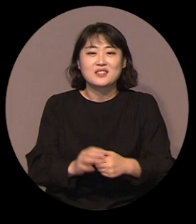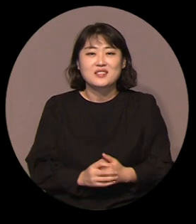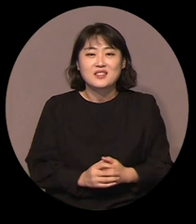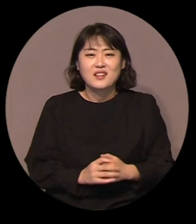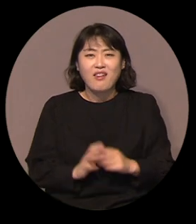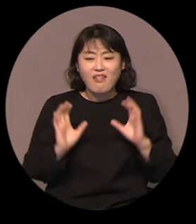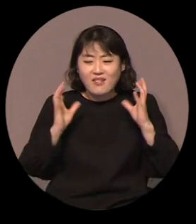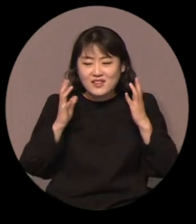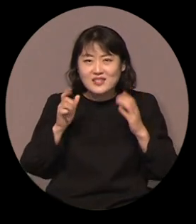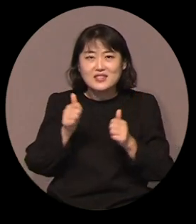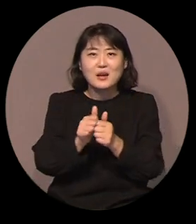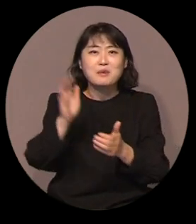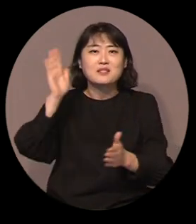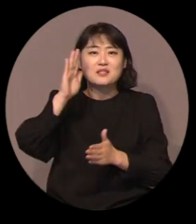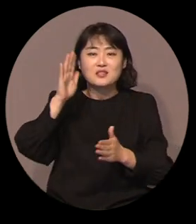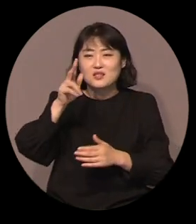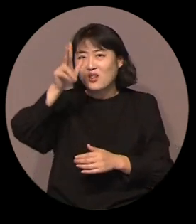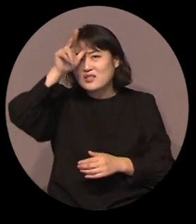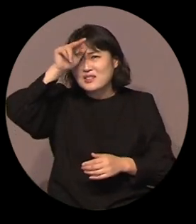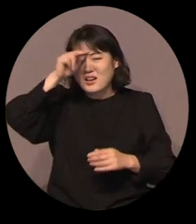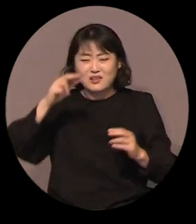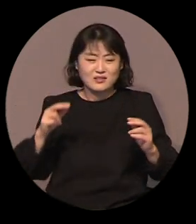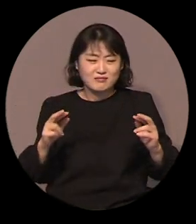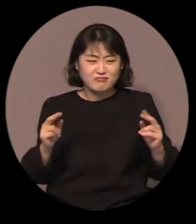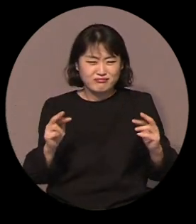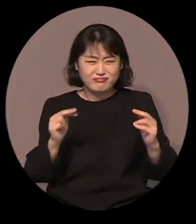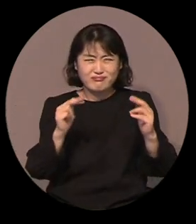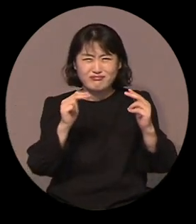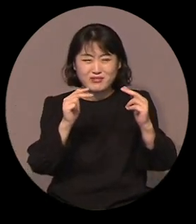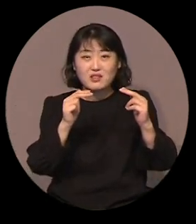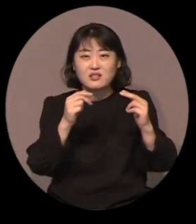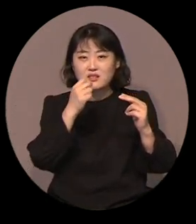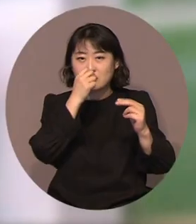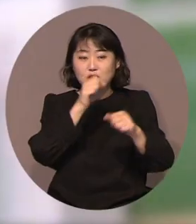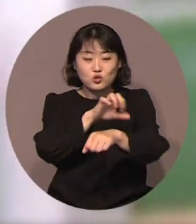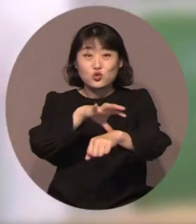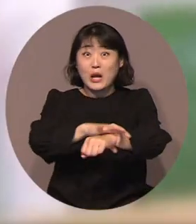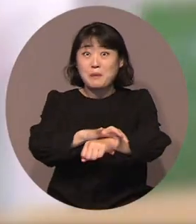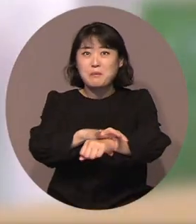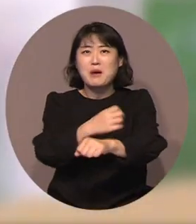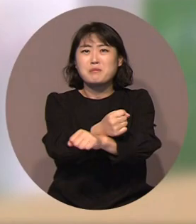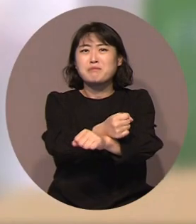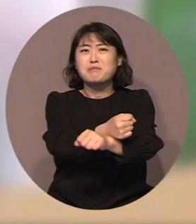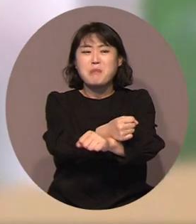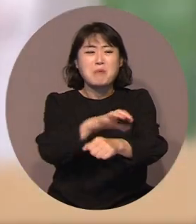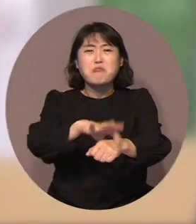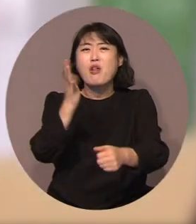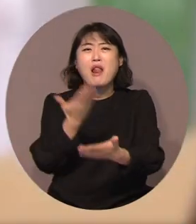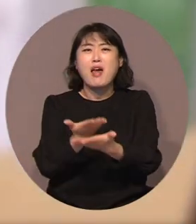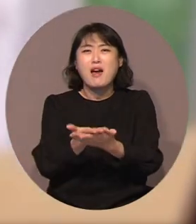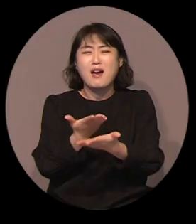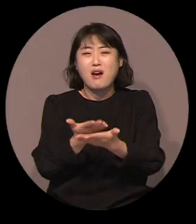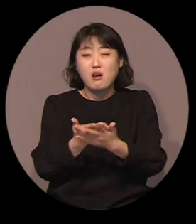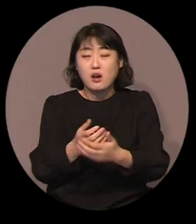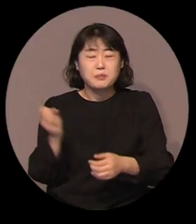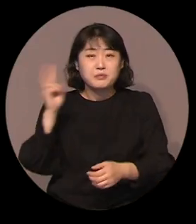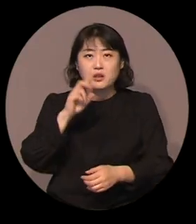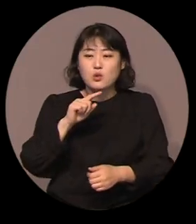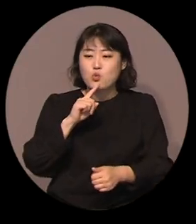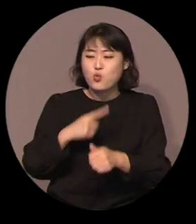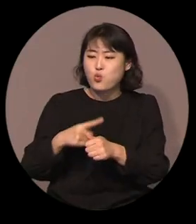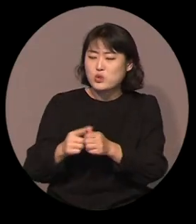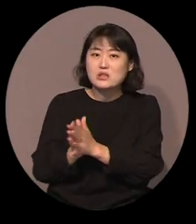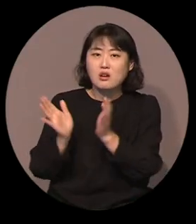앳된 얼굴의 남학생이 경찰관과 실랑이를 벌입니다. 수갑을 풀어달라고 요청했다 거부당하자 대뜸 욕설을